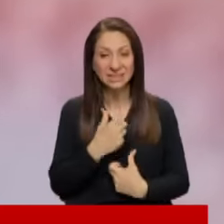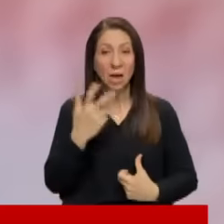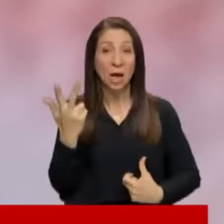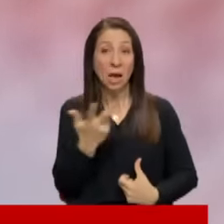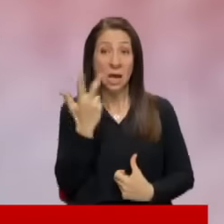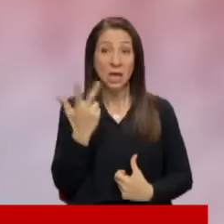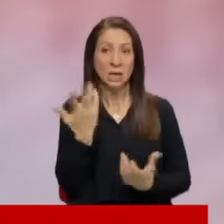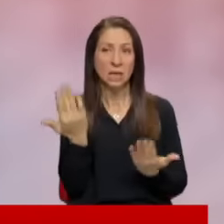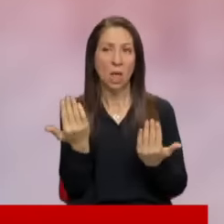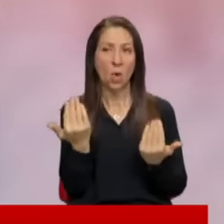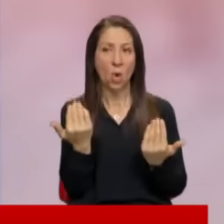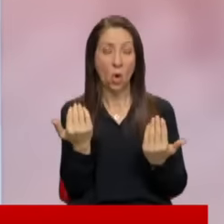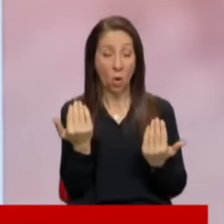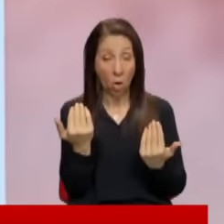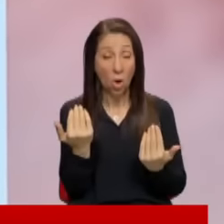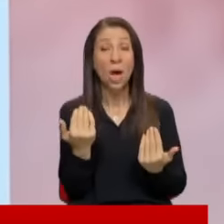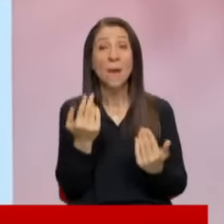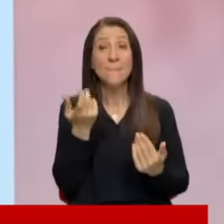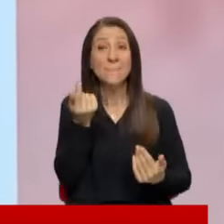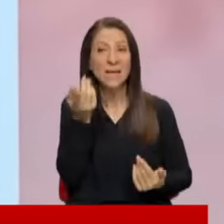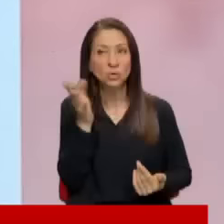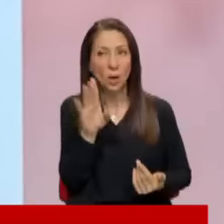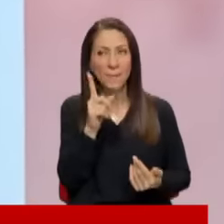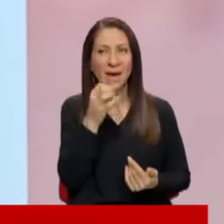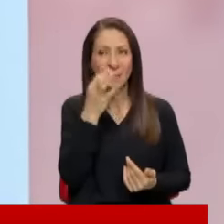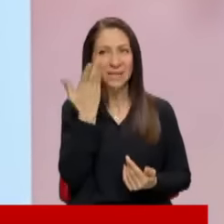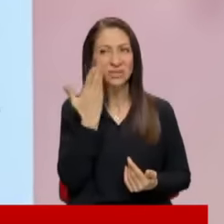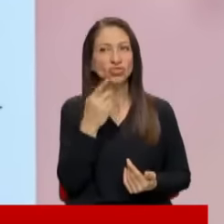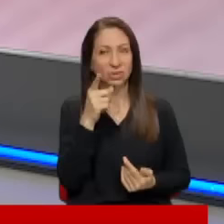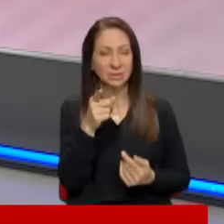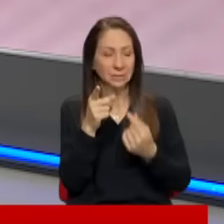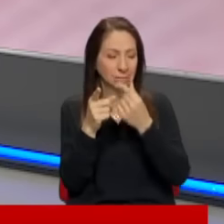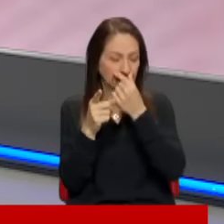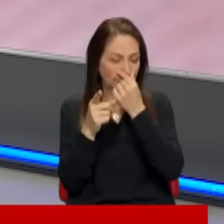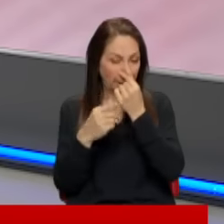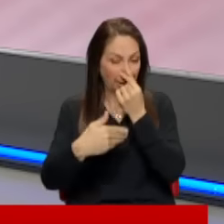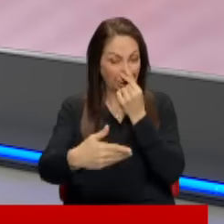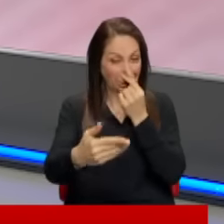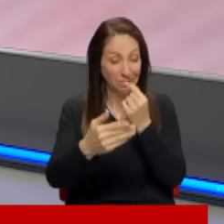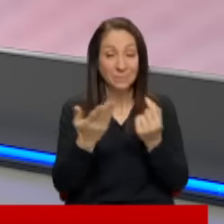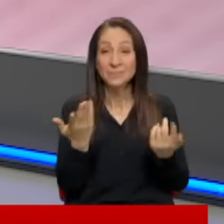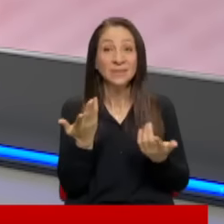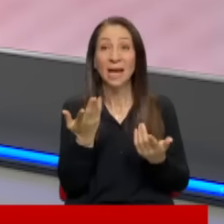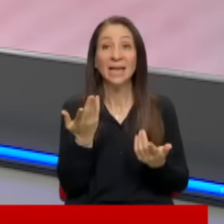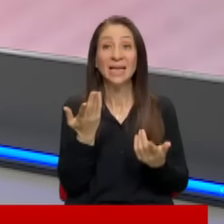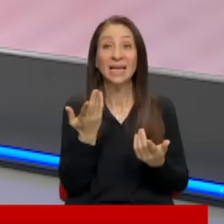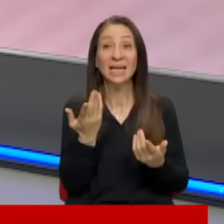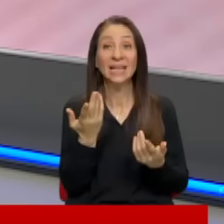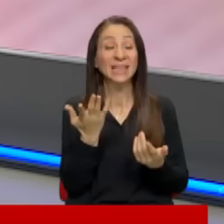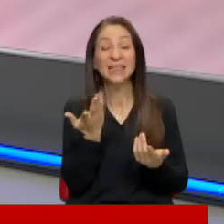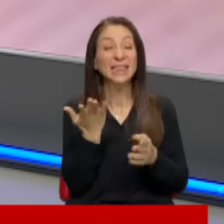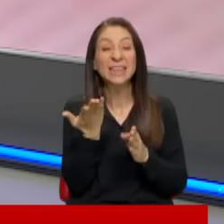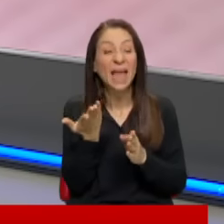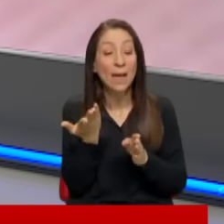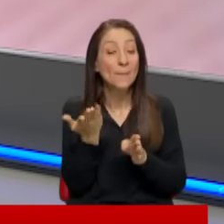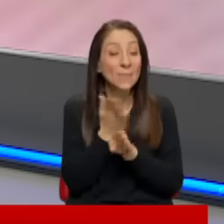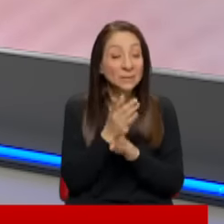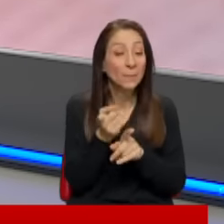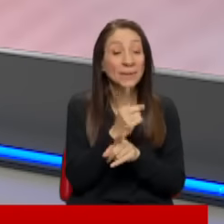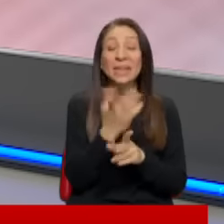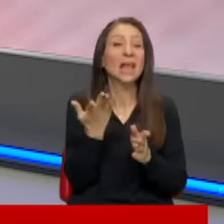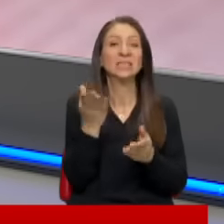fırtınası hızla ilerlerken birazdan bir haber izleyeceksiniz. Önümüzdeki günlerde hangi kalemlere ne kadar